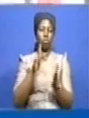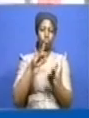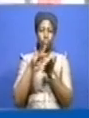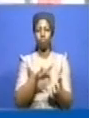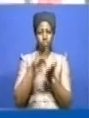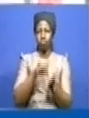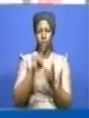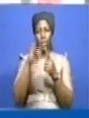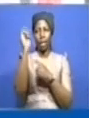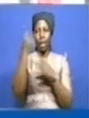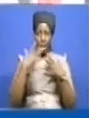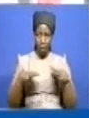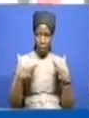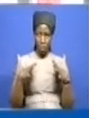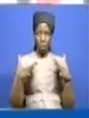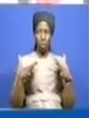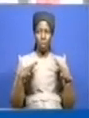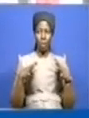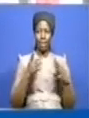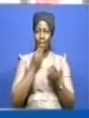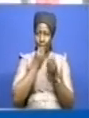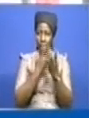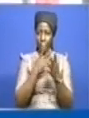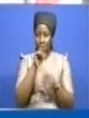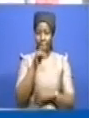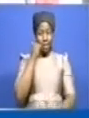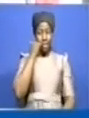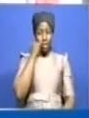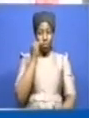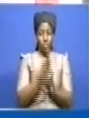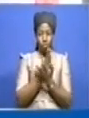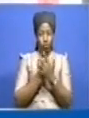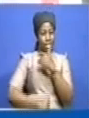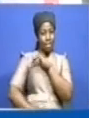wa Kenya ya kwamba huu ugonjwa ni hatari